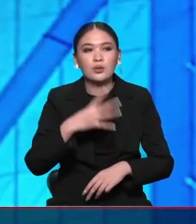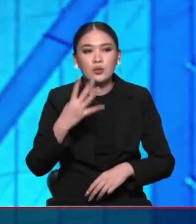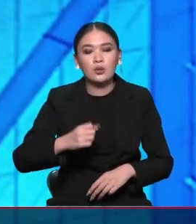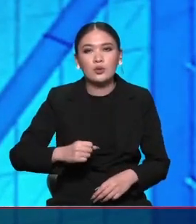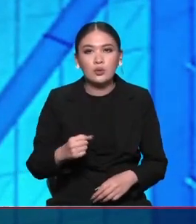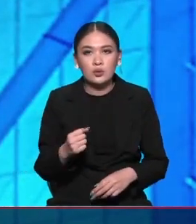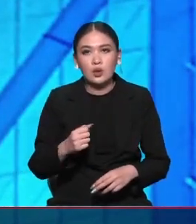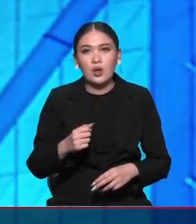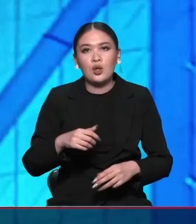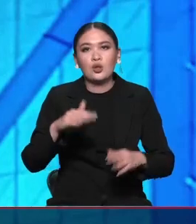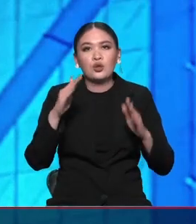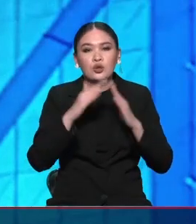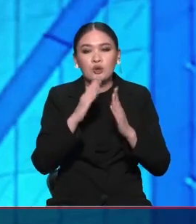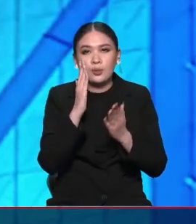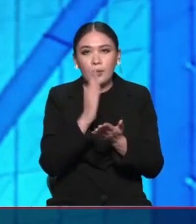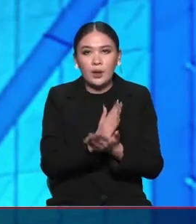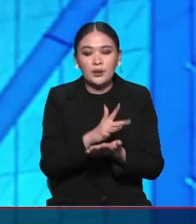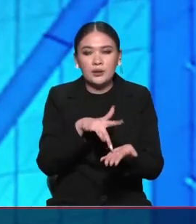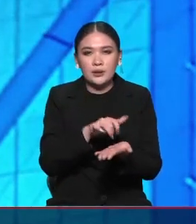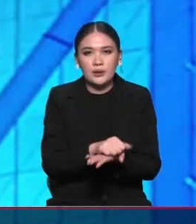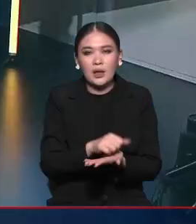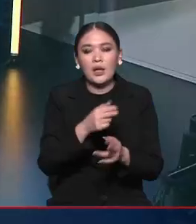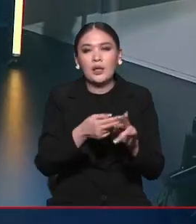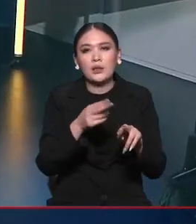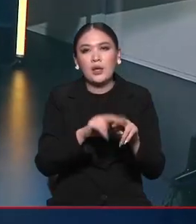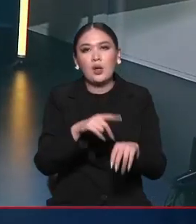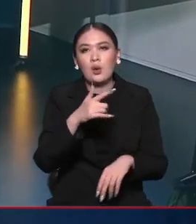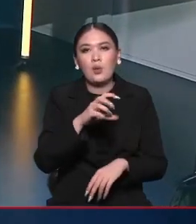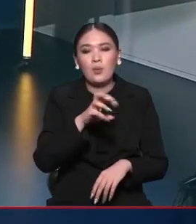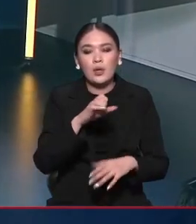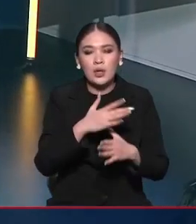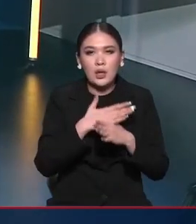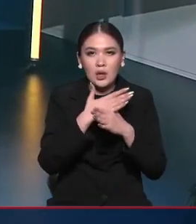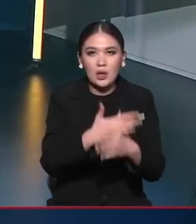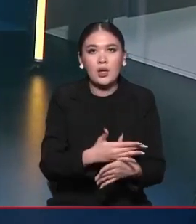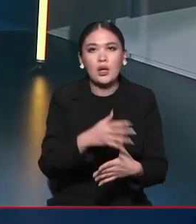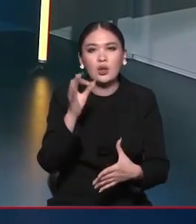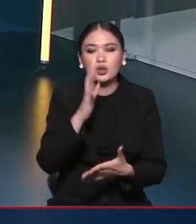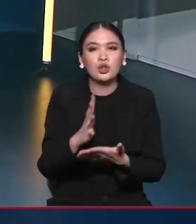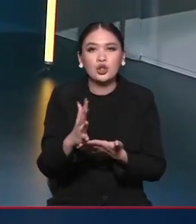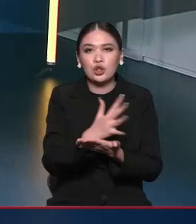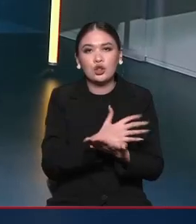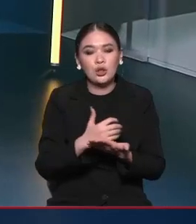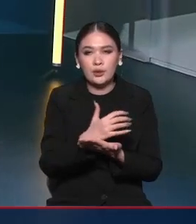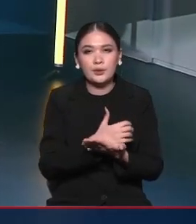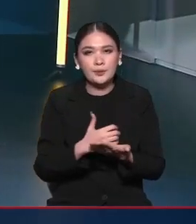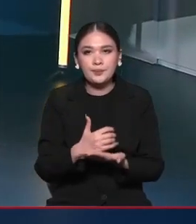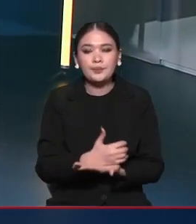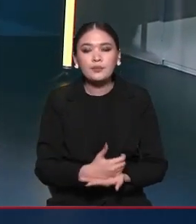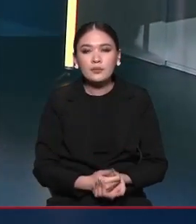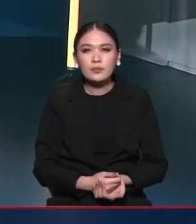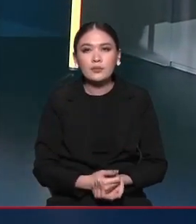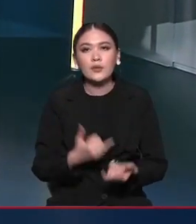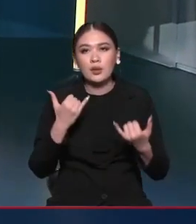бар. 34 достық үйінде біздің гуманитарлық көмекті жинайтын орталықтар болып саналады.